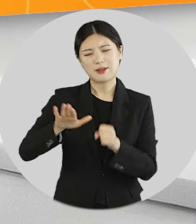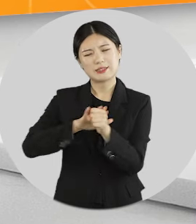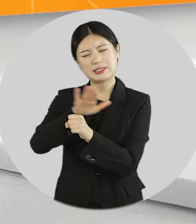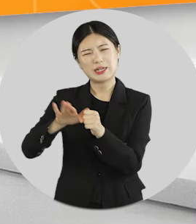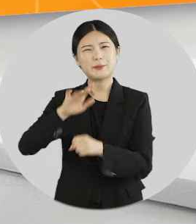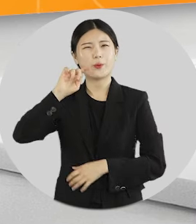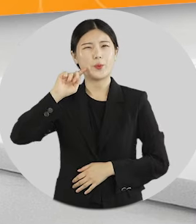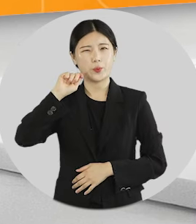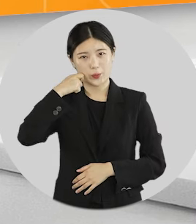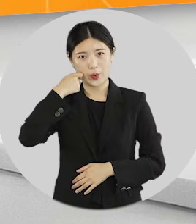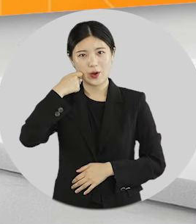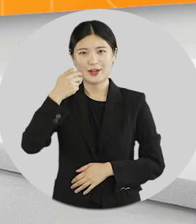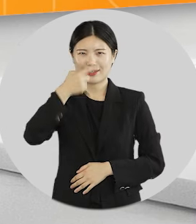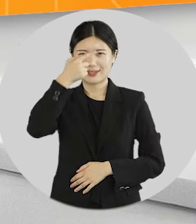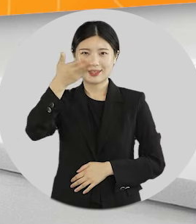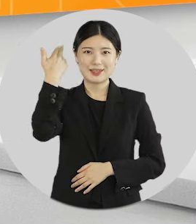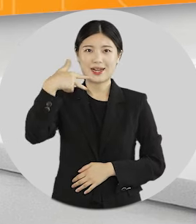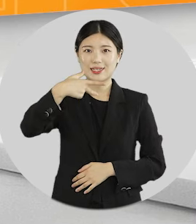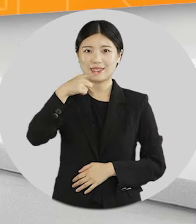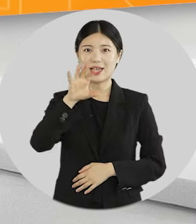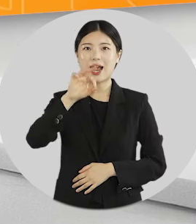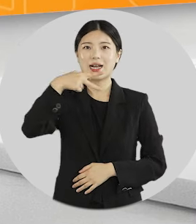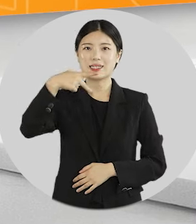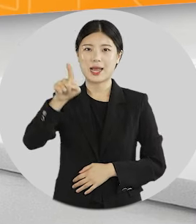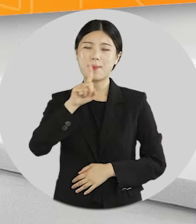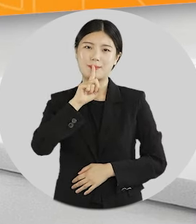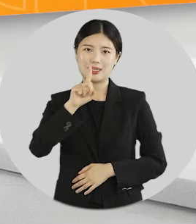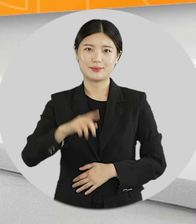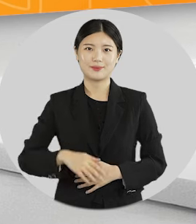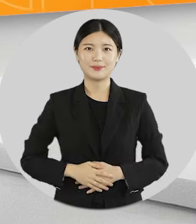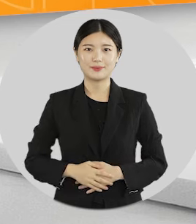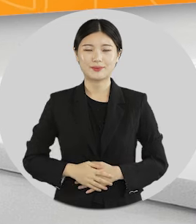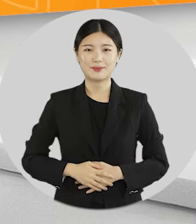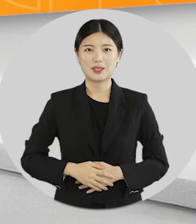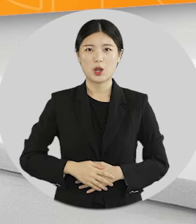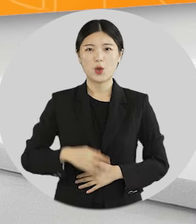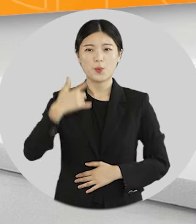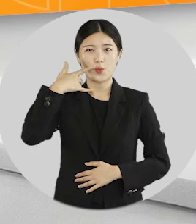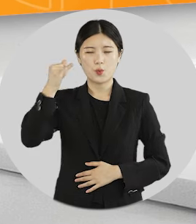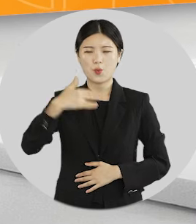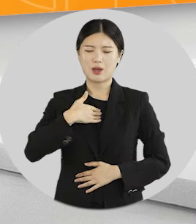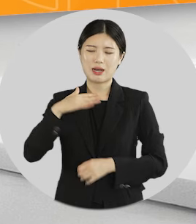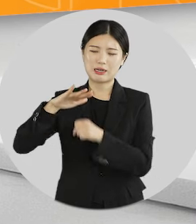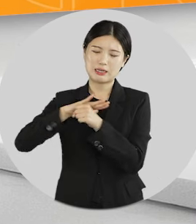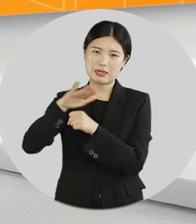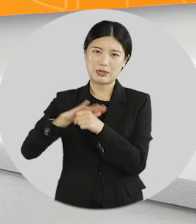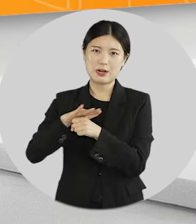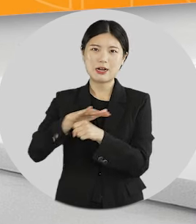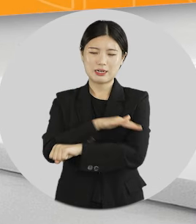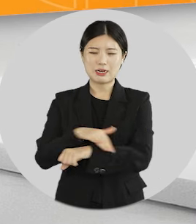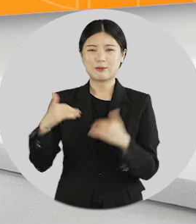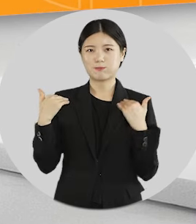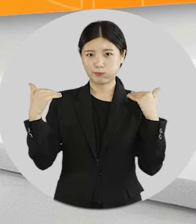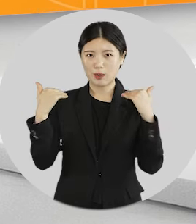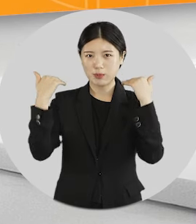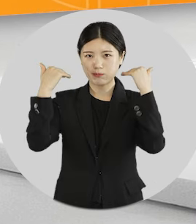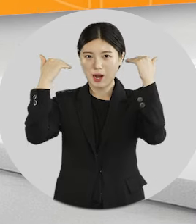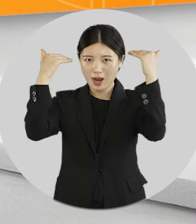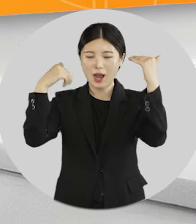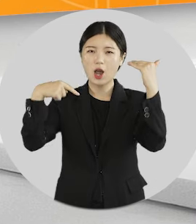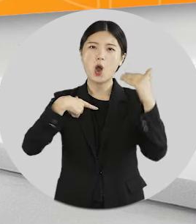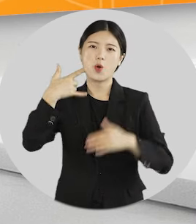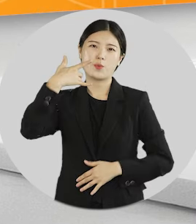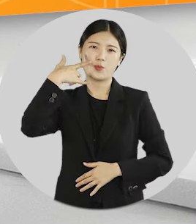효행은 어렵다 라는 장자의 명언을 기억하셔서 사랑으로 가족을 이뤄가고 지켜내는 자랑스럽고 든든한